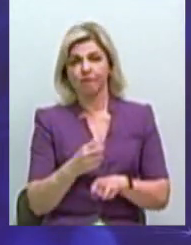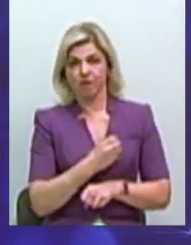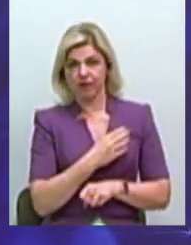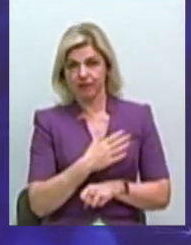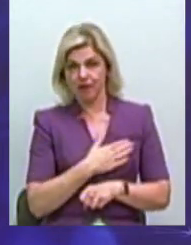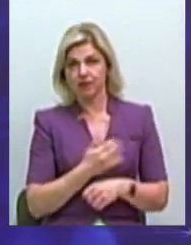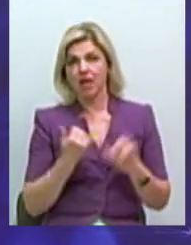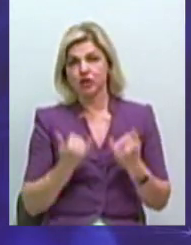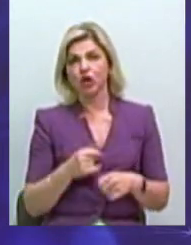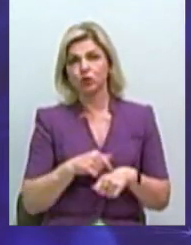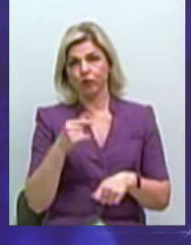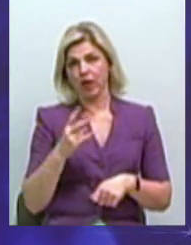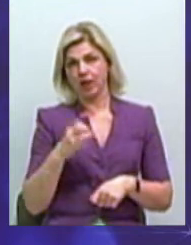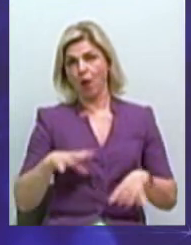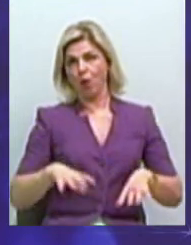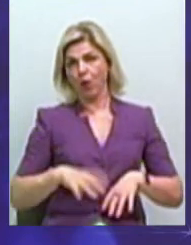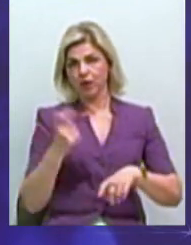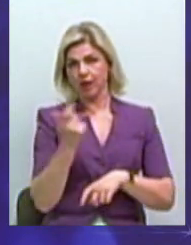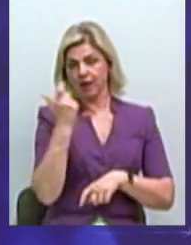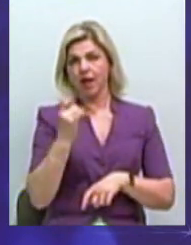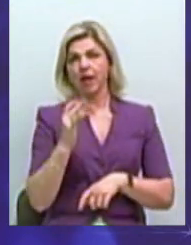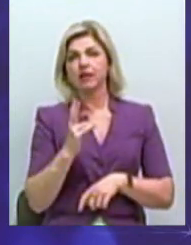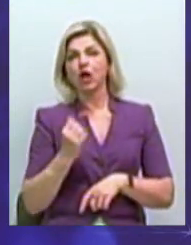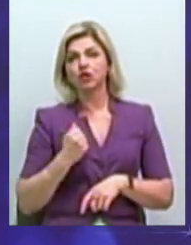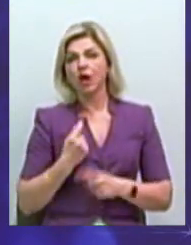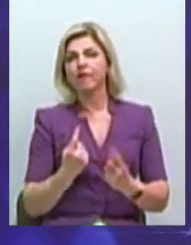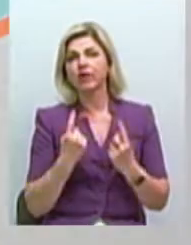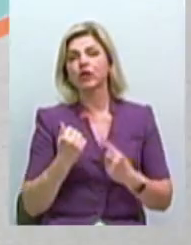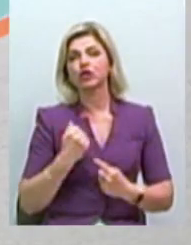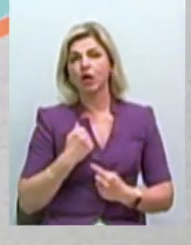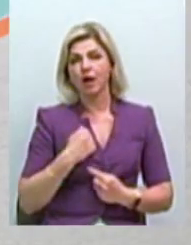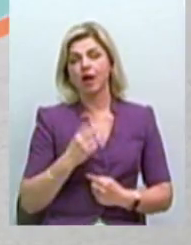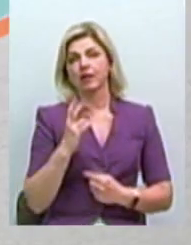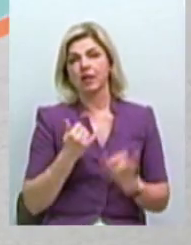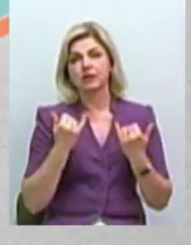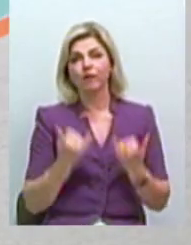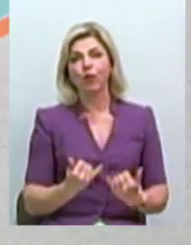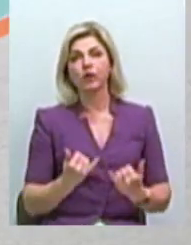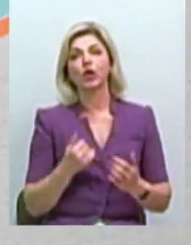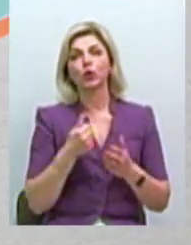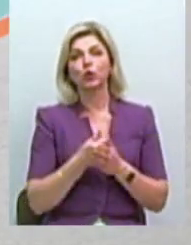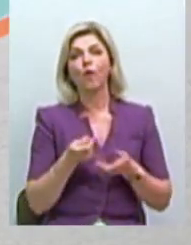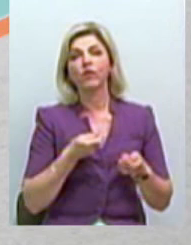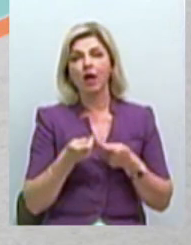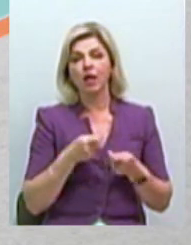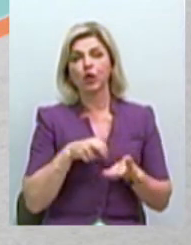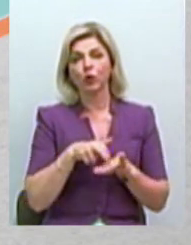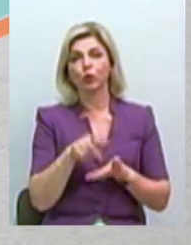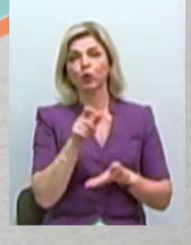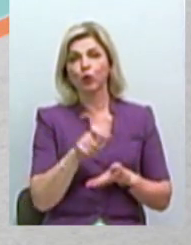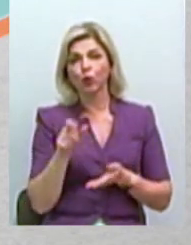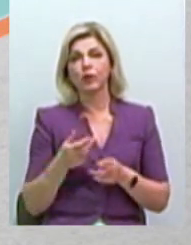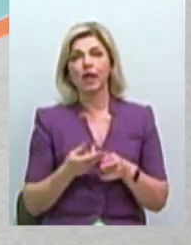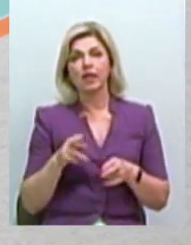зараз почуваються на коні. І, на жаль, на превеликий жаль, на сьогоднішній день до влади йдуть люди, які